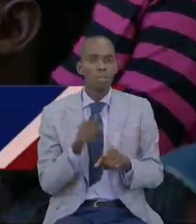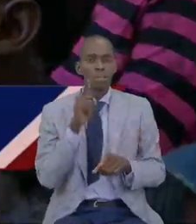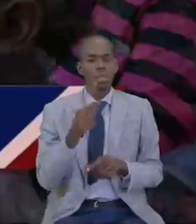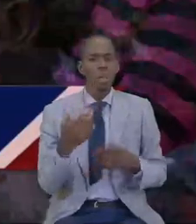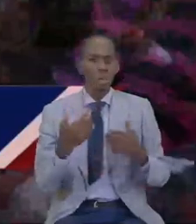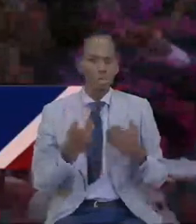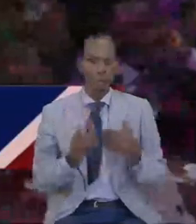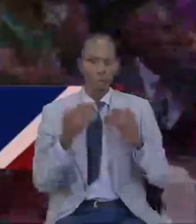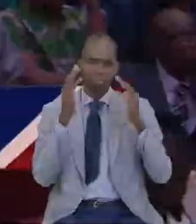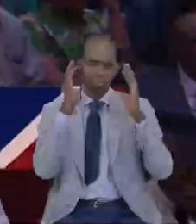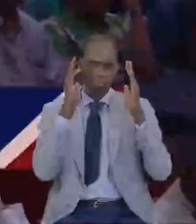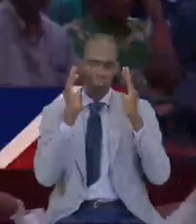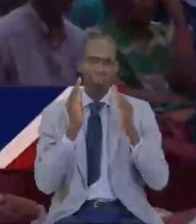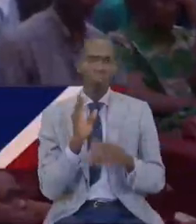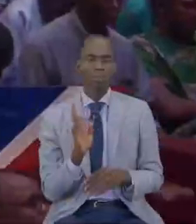15.